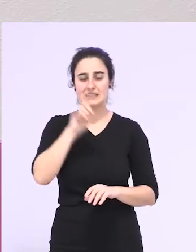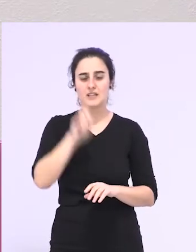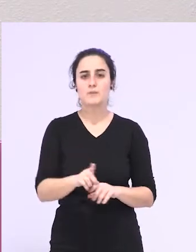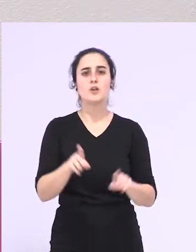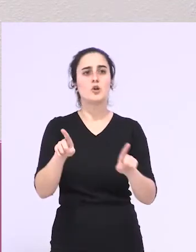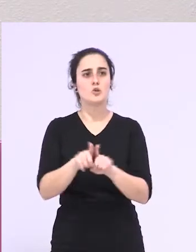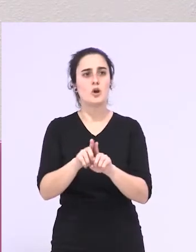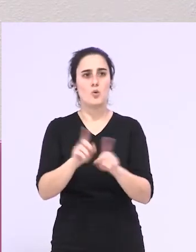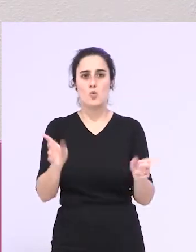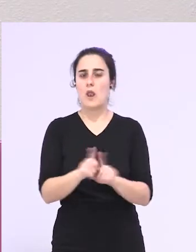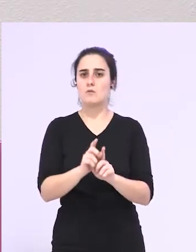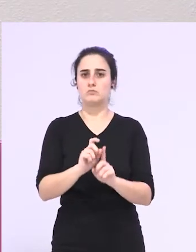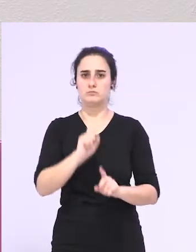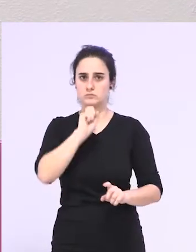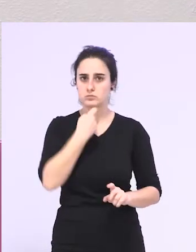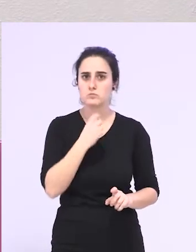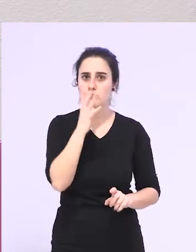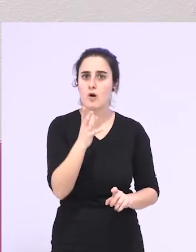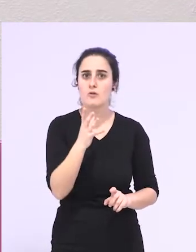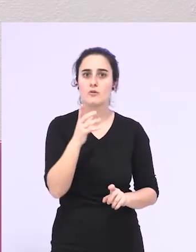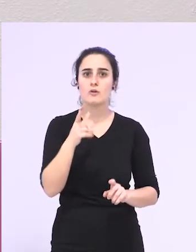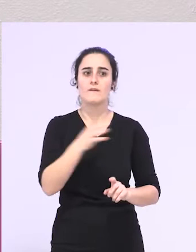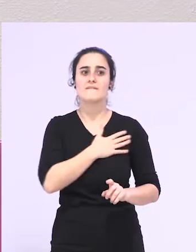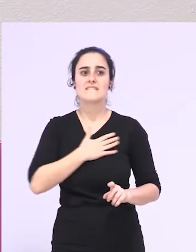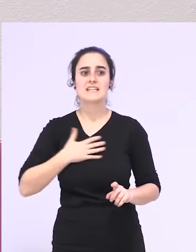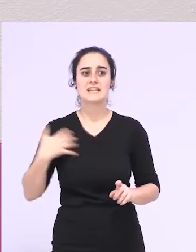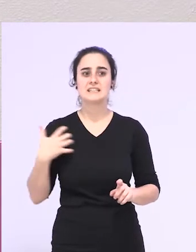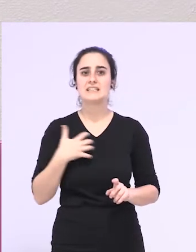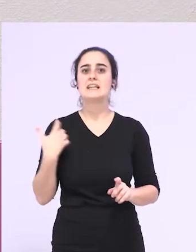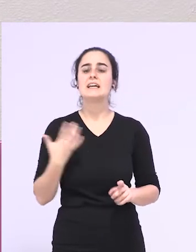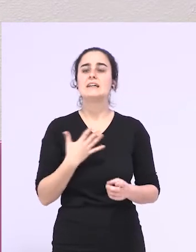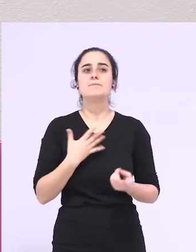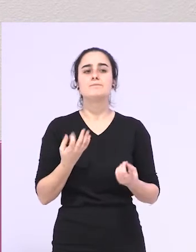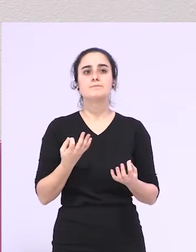amorru bat sustatzen duna. Ze bilatzen dutena narratiba hauek askotan da hori, ez?